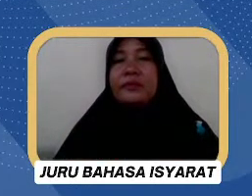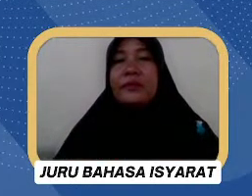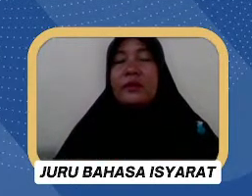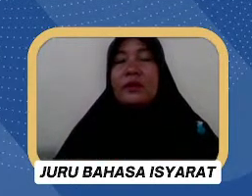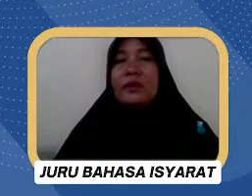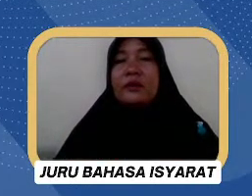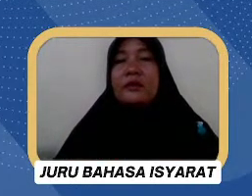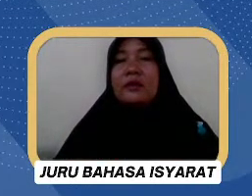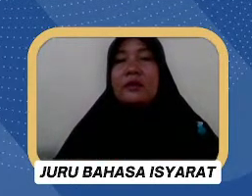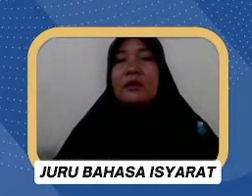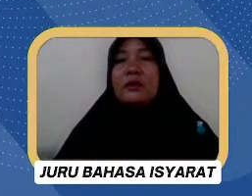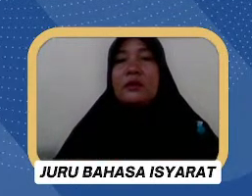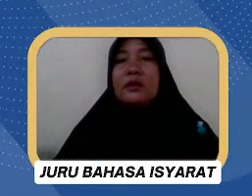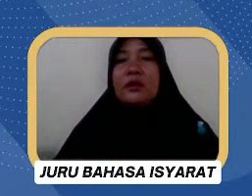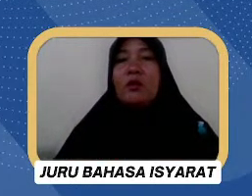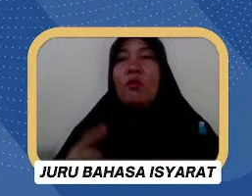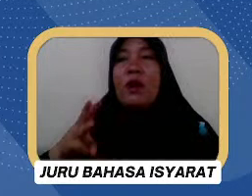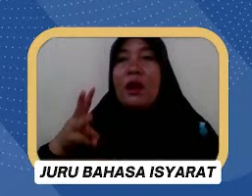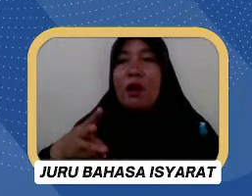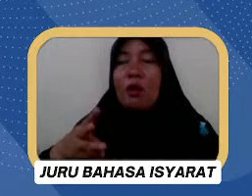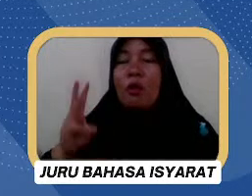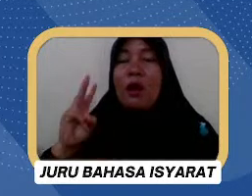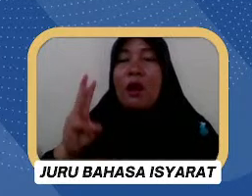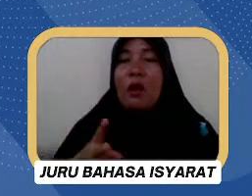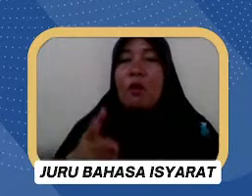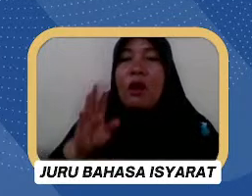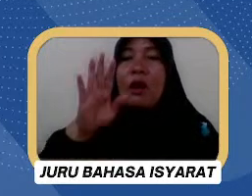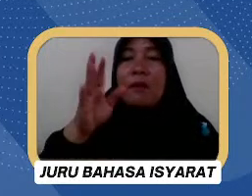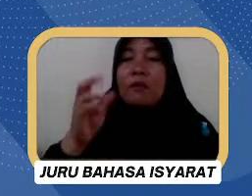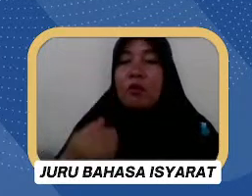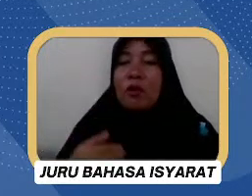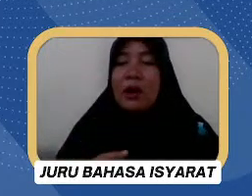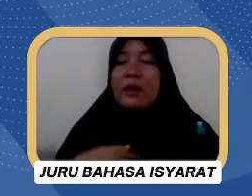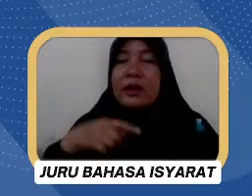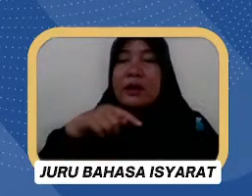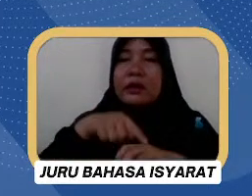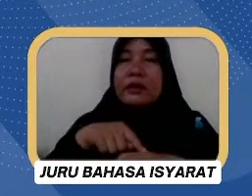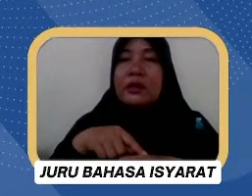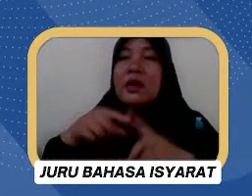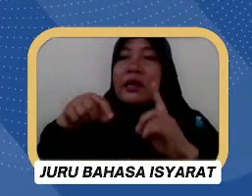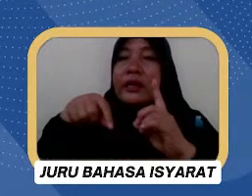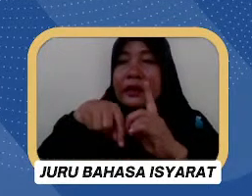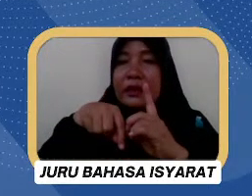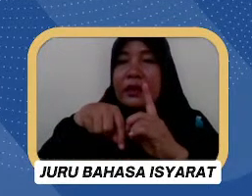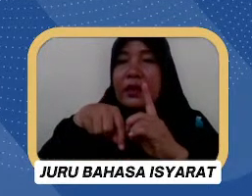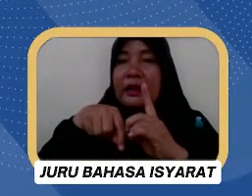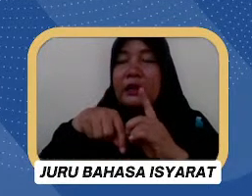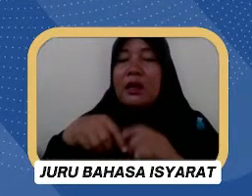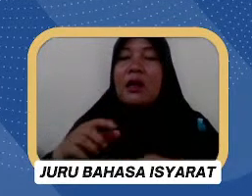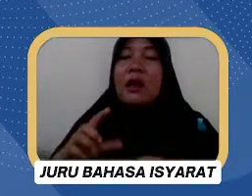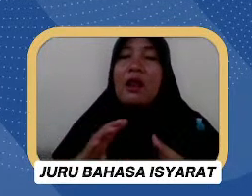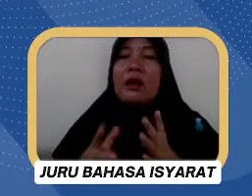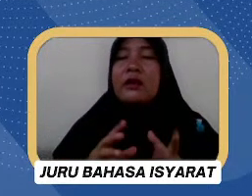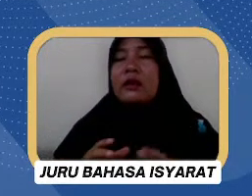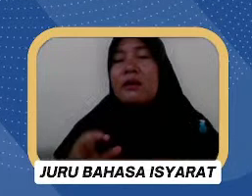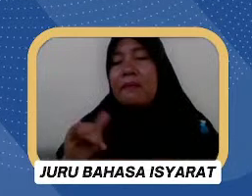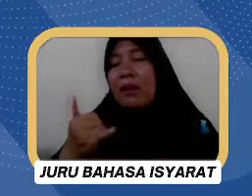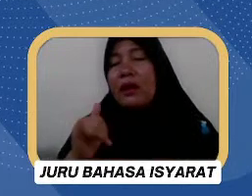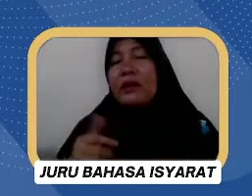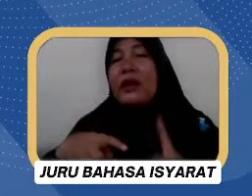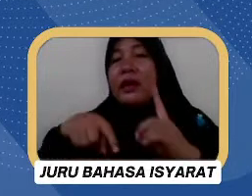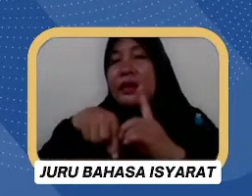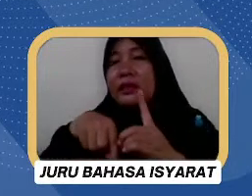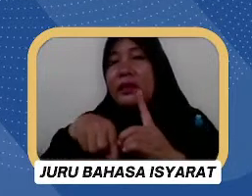di kemasyarakatan, dan lain sebagainya, mudah-mudahan tidak ada sesuatu. Tetap aktivitas tetap lancar dan